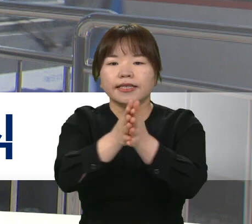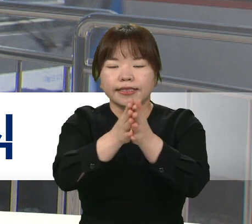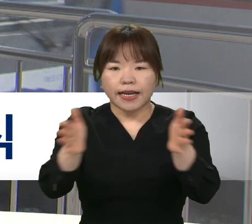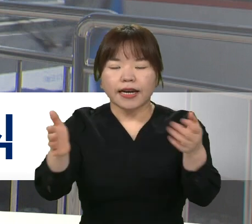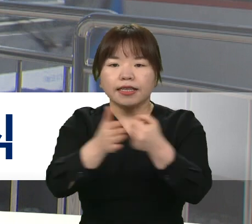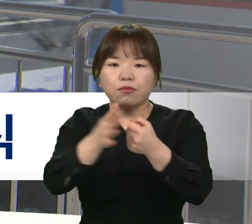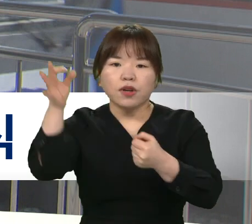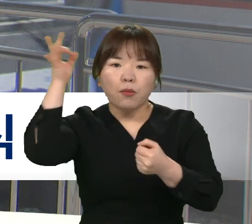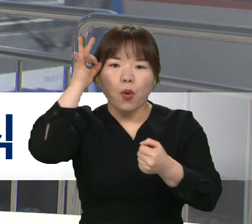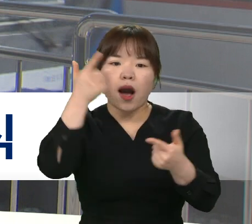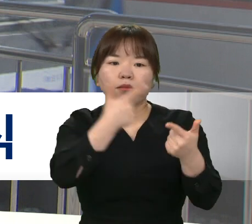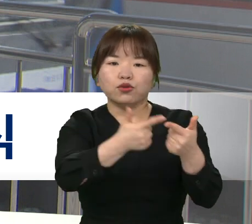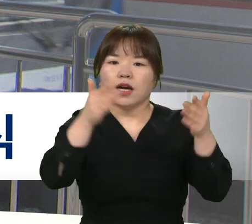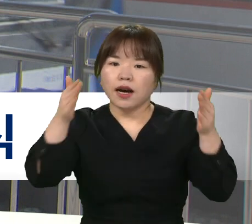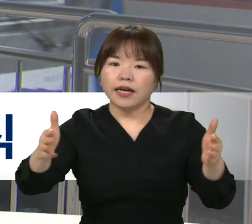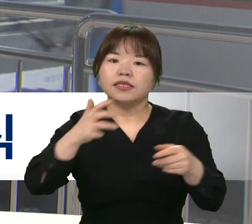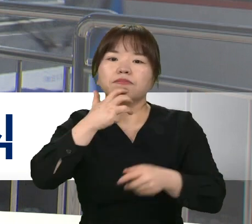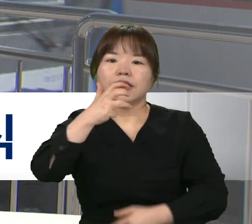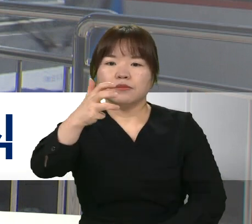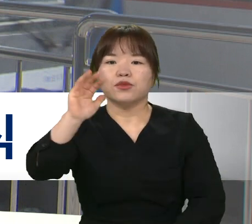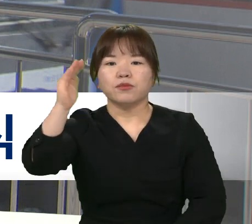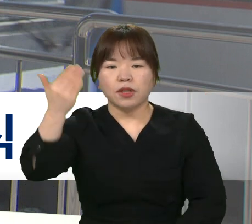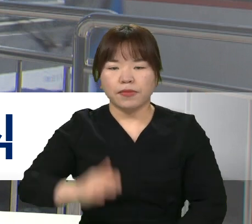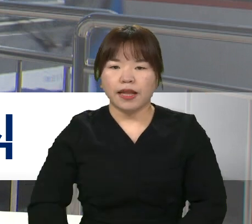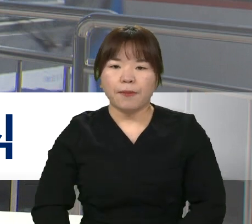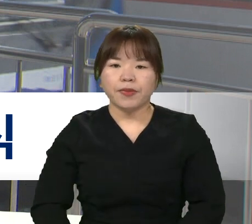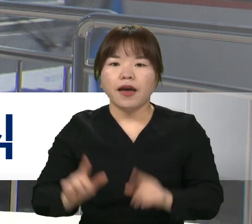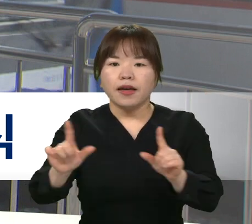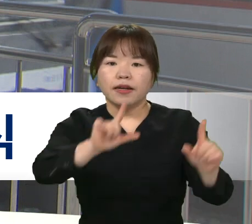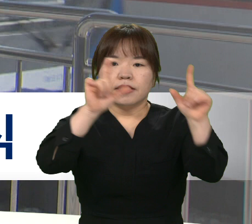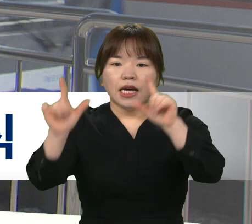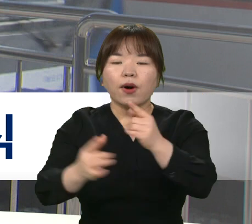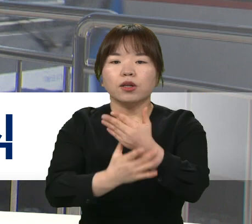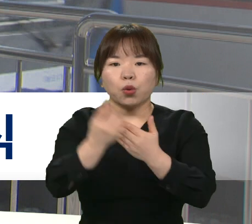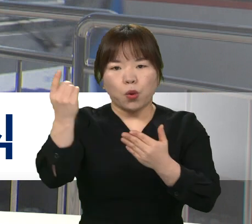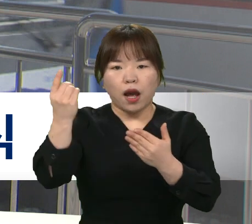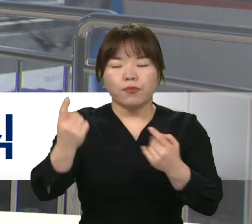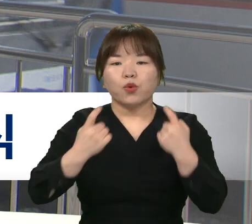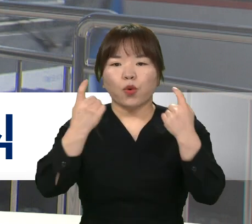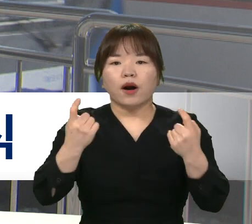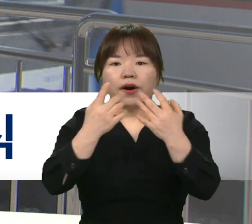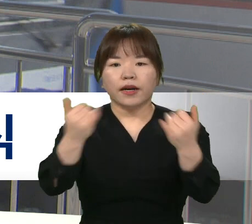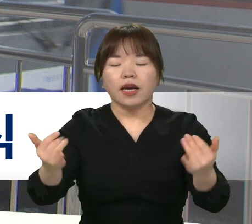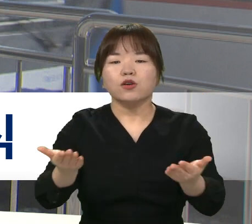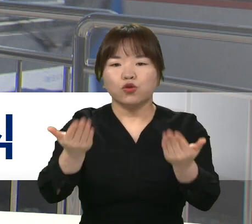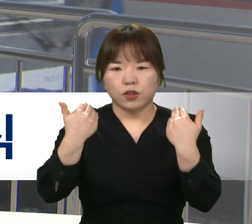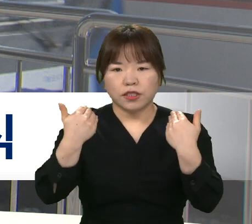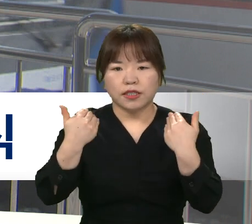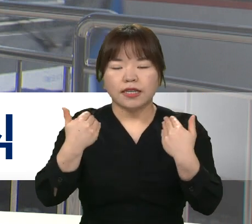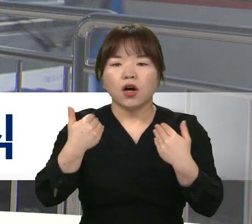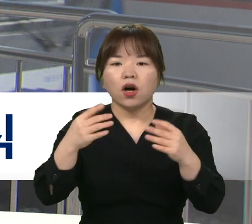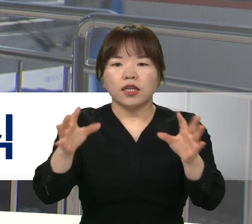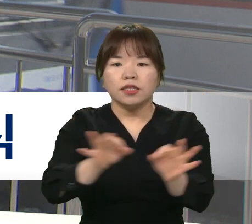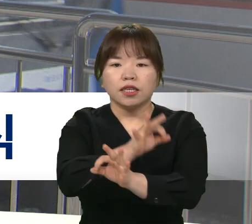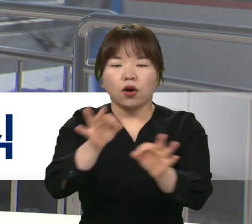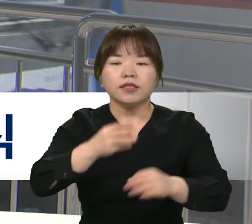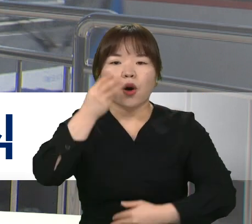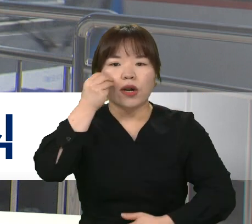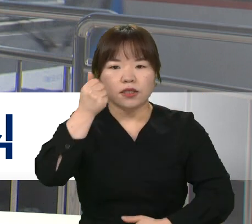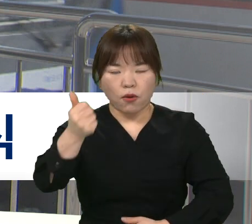포항과 부산 80분 시대를 열었는데요 씨는 생활권 통합과 관광객 유치 등을 통한 지역경제 활성화를